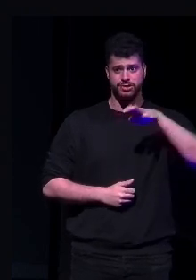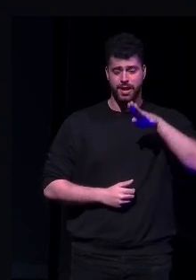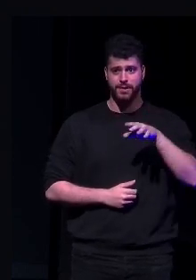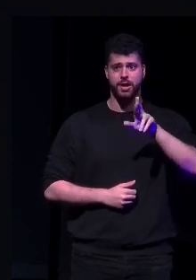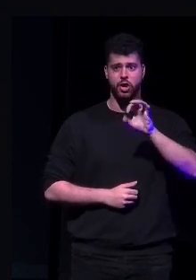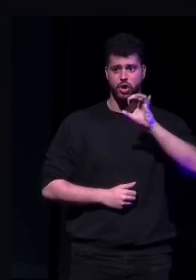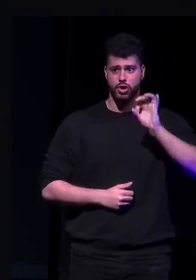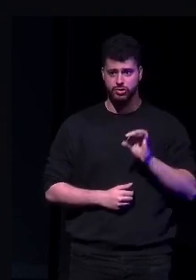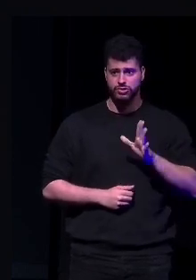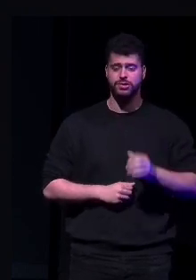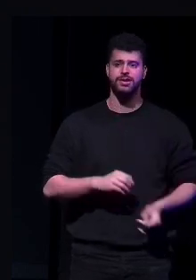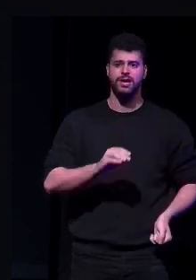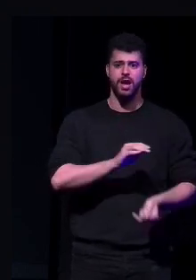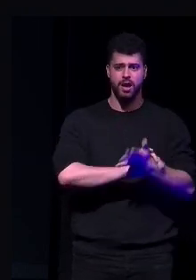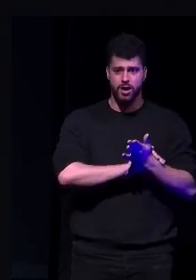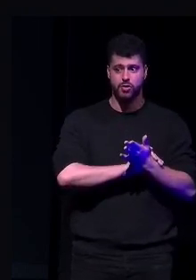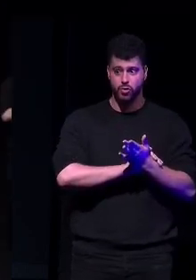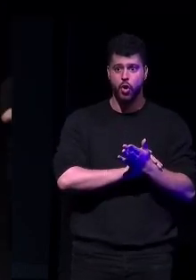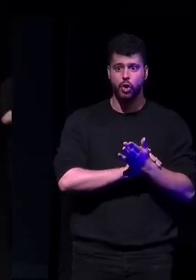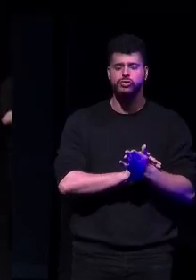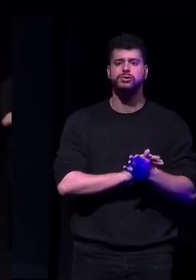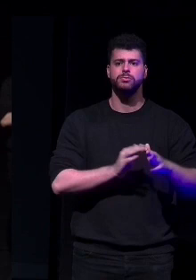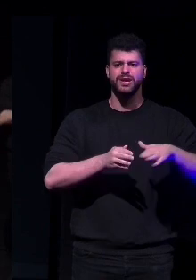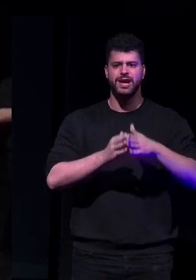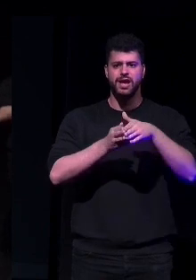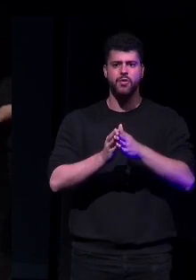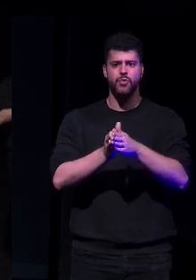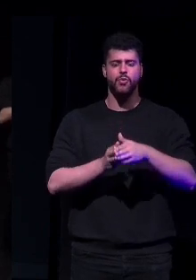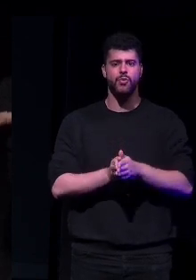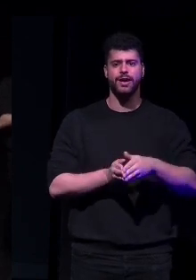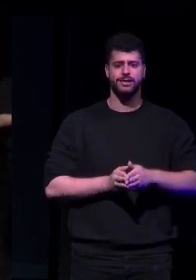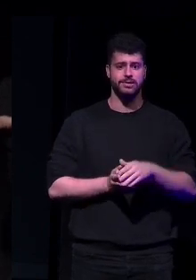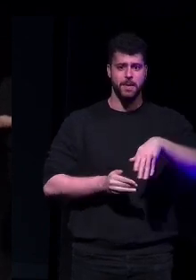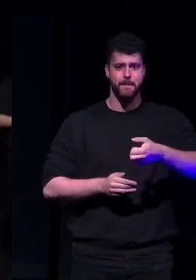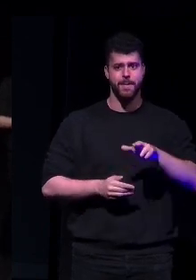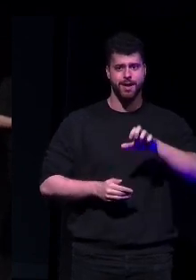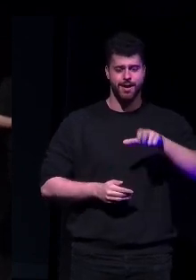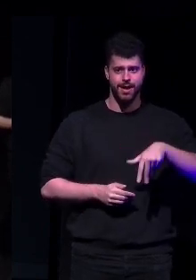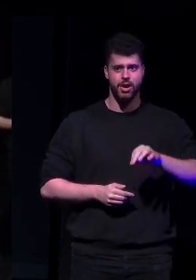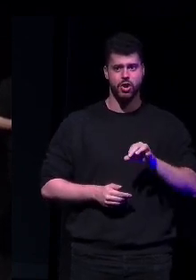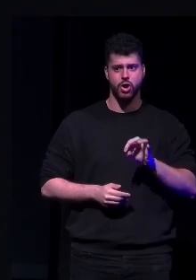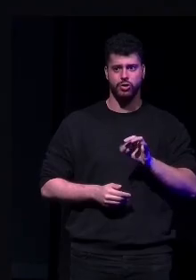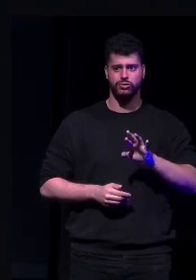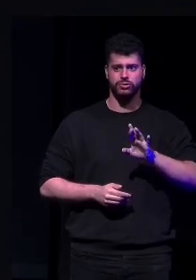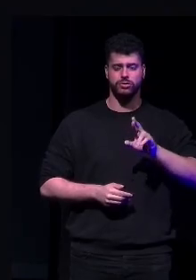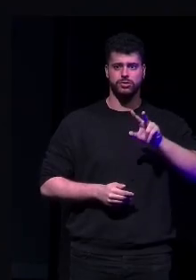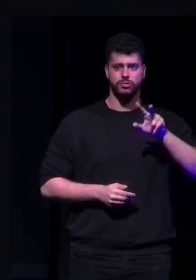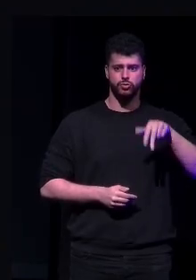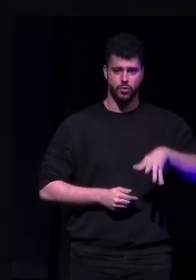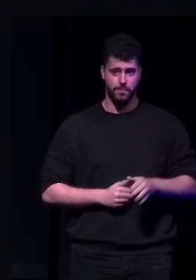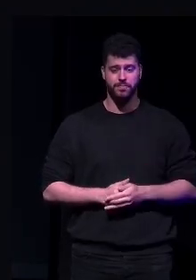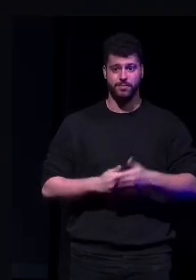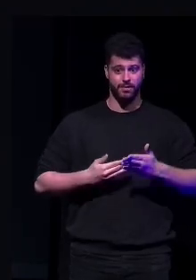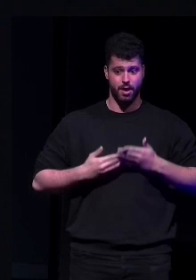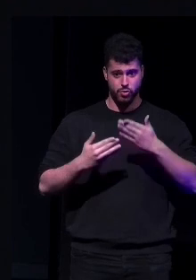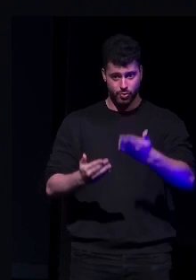Pijuan, fundador de l'empresa Creuers Mare Nostrum, per la contribució excepcional i continuada al sector nàutic turístic afavorint la comunitat local i